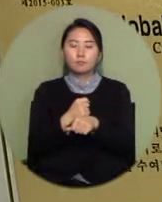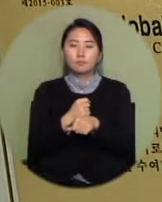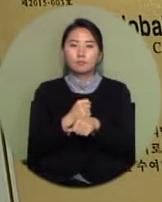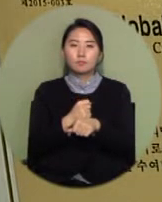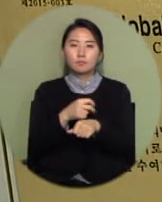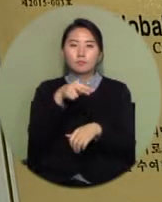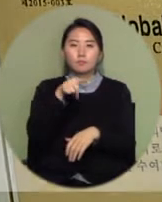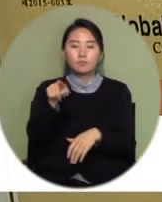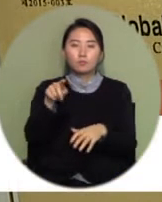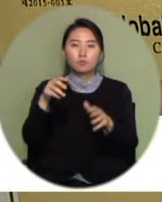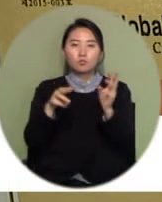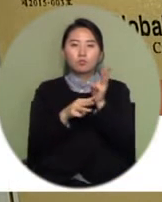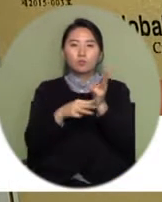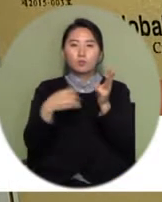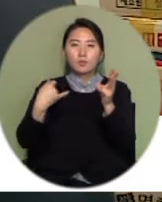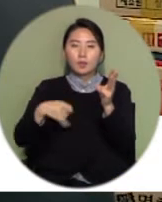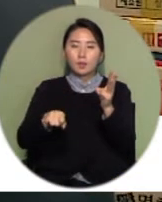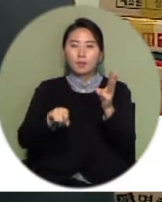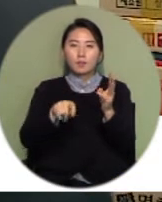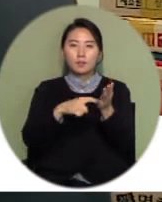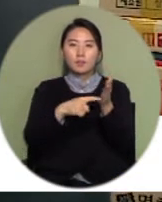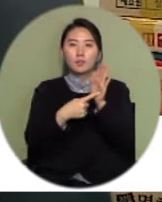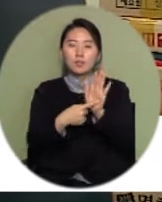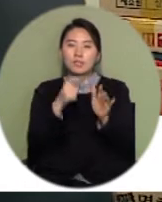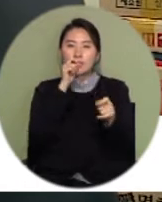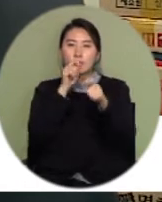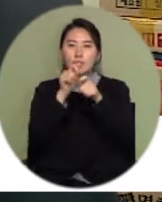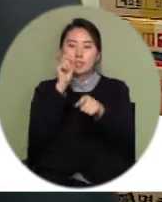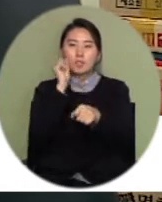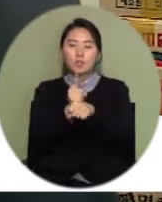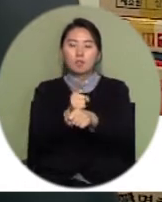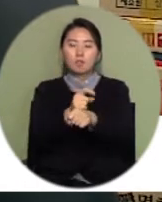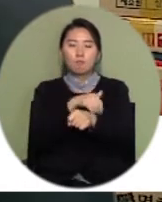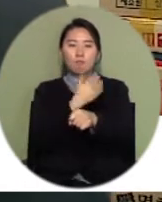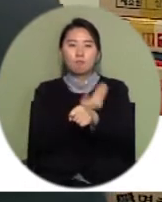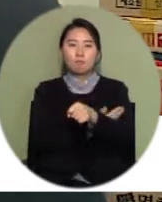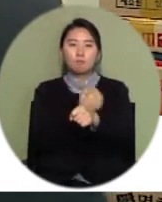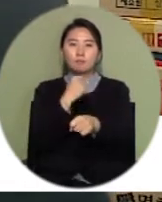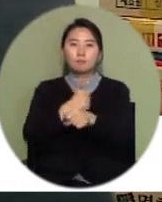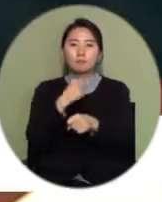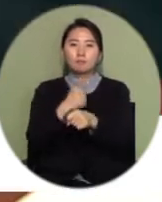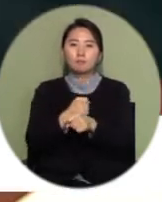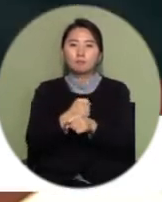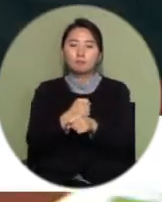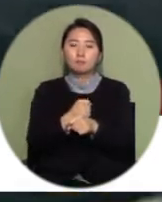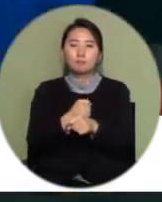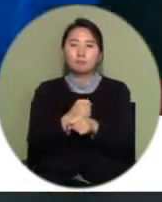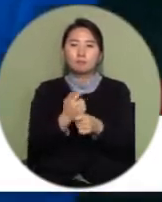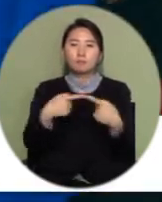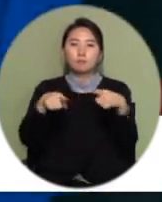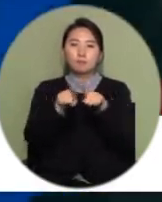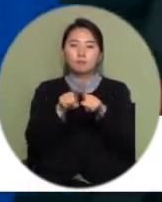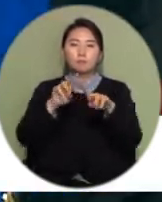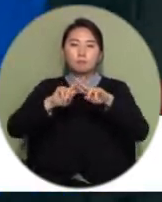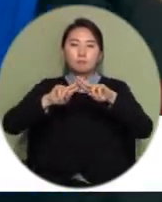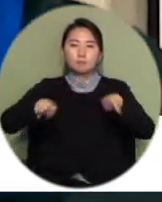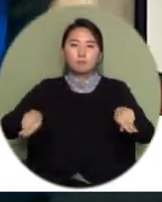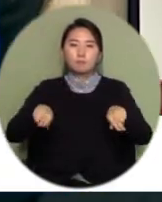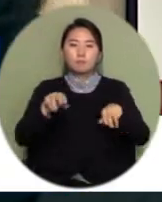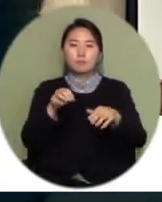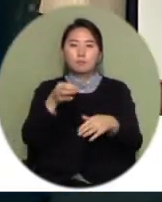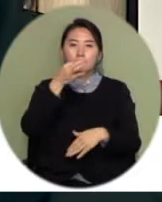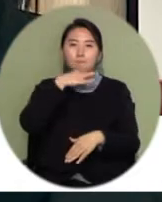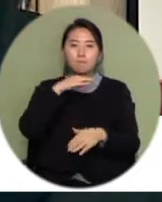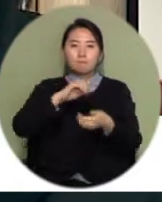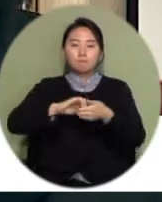후보는 중랑 의 딸이라는 점을 내세운 특유의 친화력을 무기로 삼고 있습니다 또 사인 주에 공소시효 폐지 이자제한법